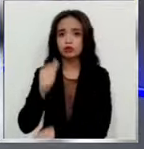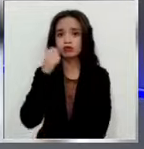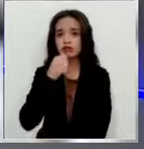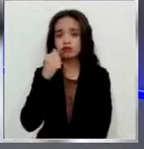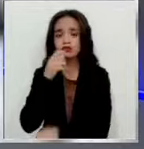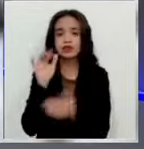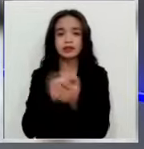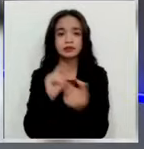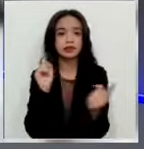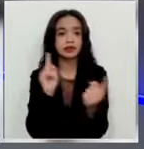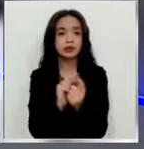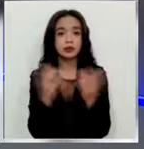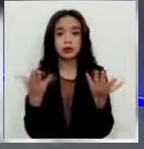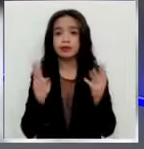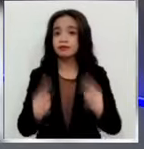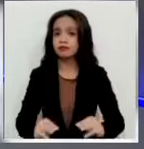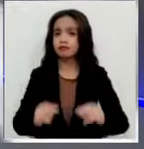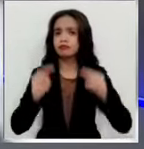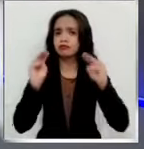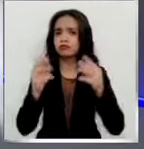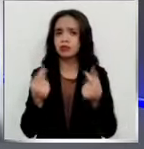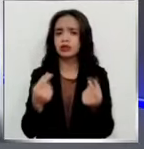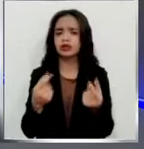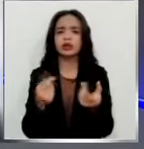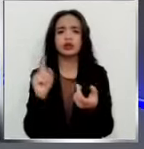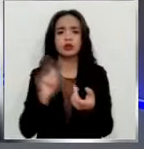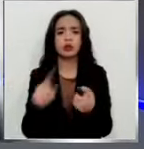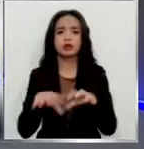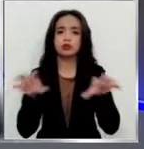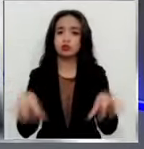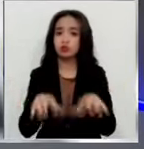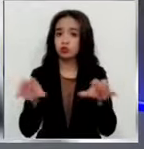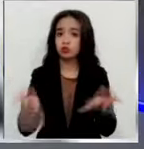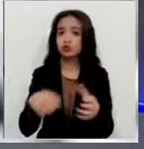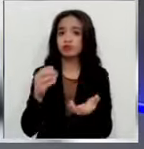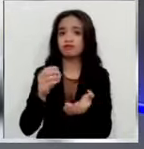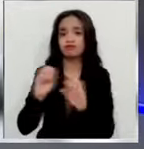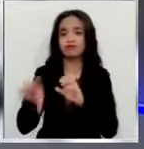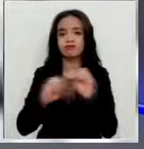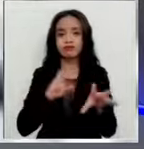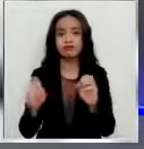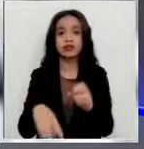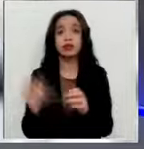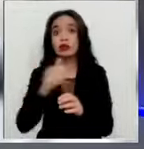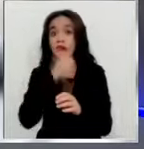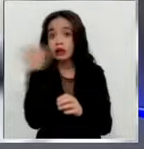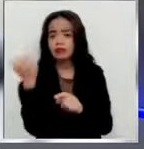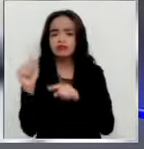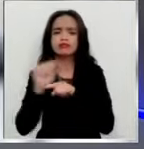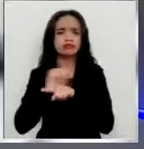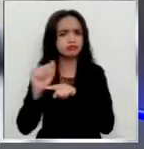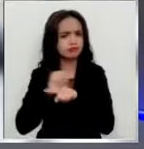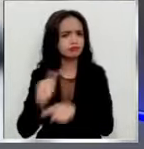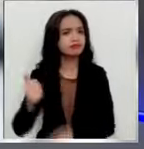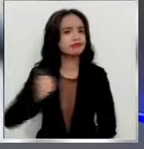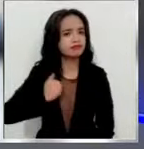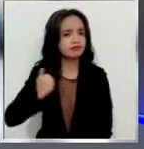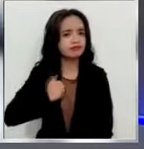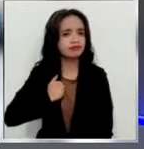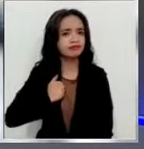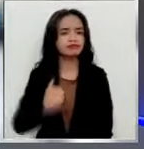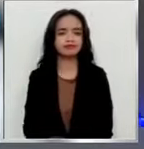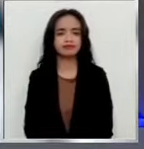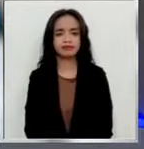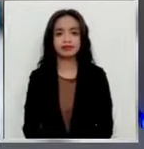Malabon na nangangalakal ng e-waste. Ang isa sa kanila, nag-training pa sa Canada. Let's change the game and meet our